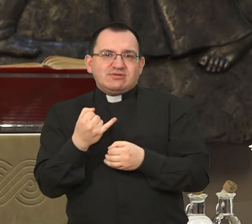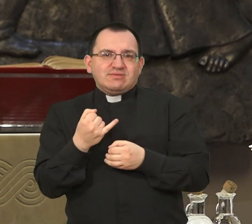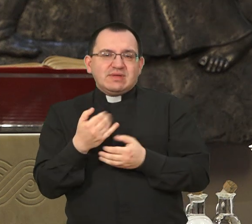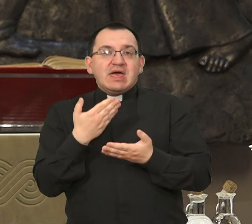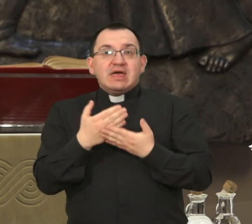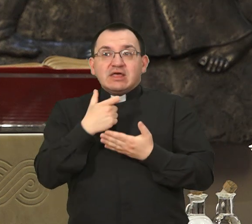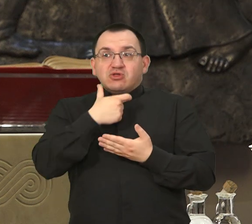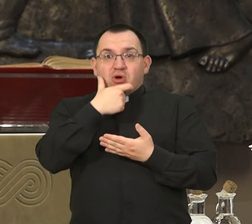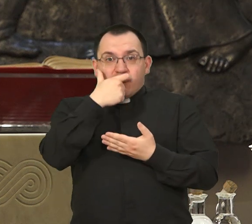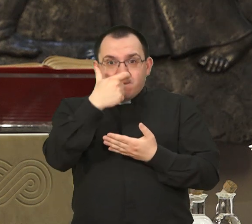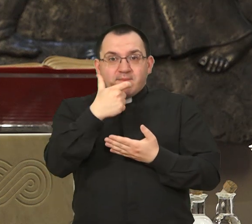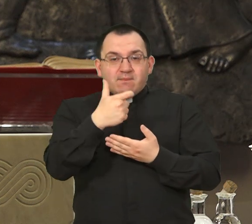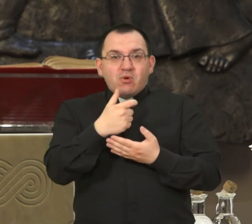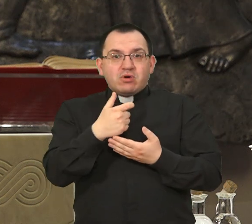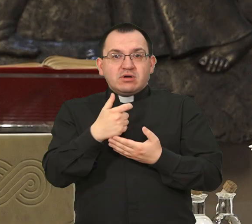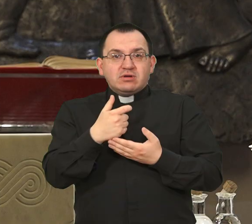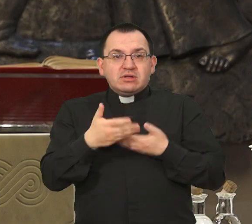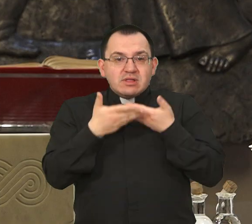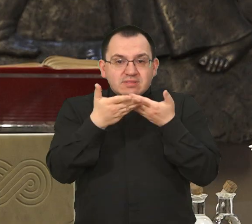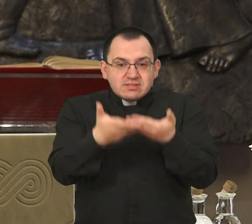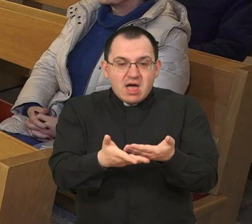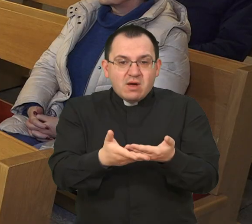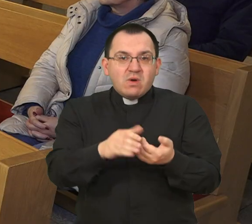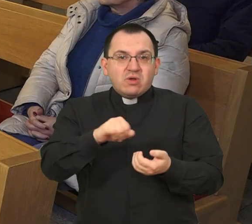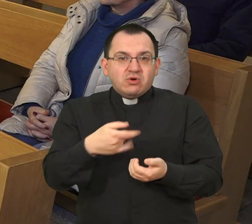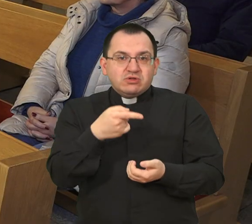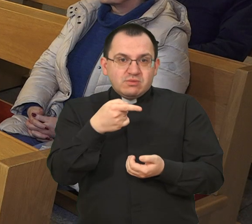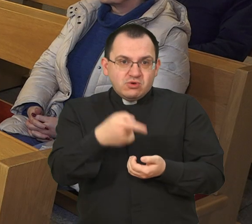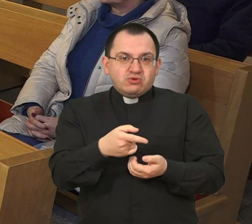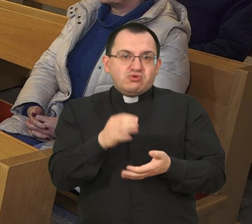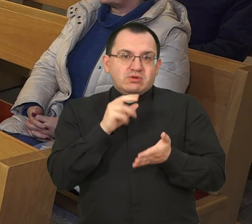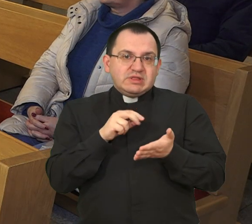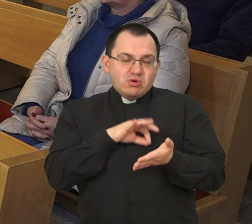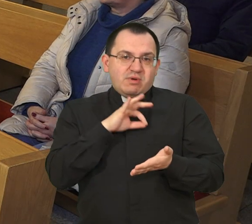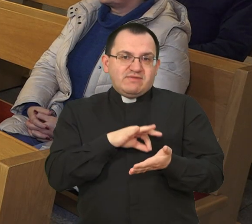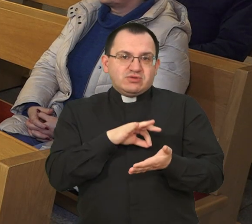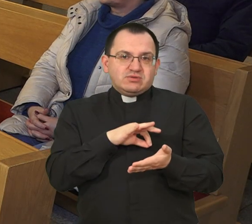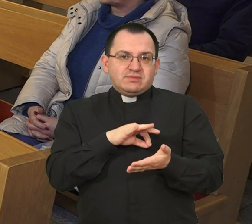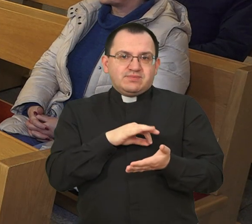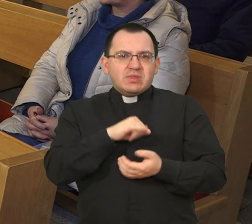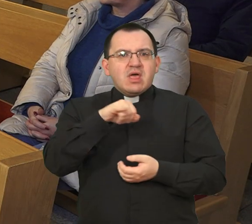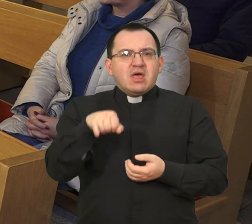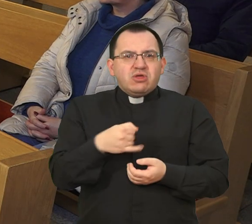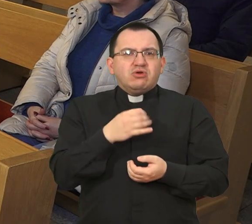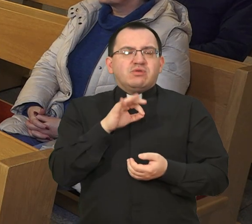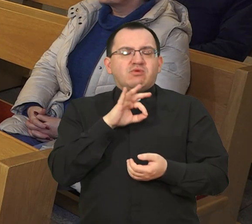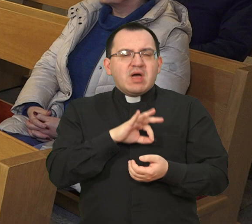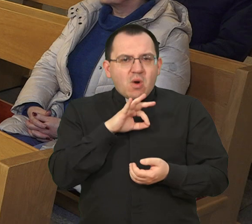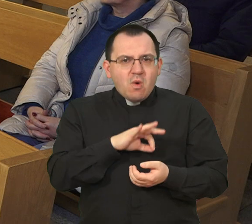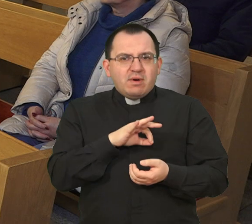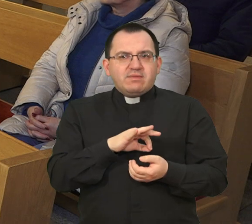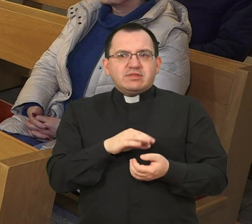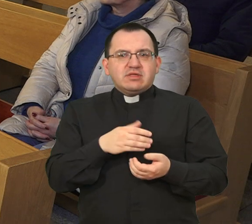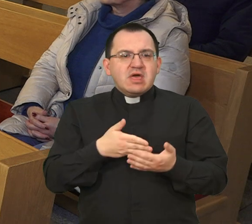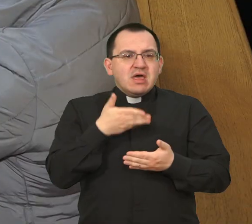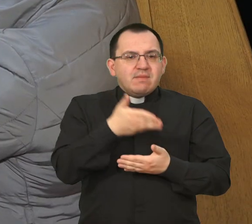se usudio staviti u njegove ruke. Propovjednik je naglasio kako su Josipove odluke, njegov život, pristup Mariji